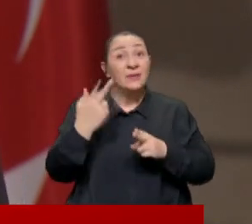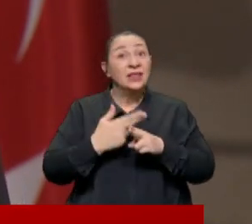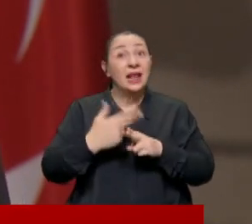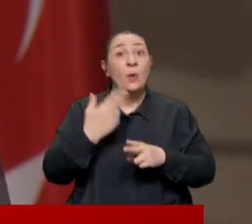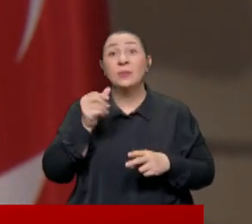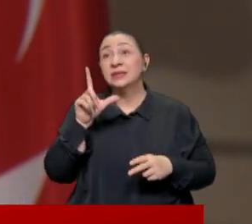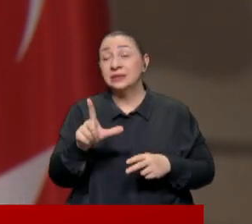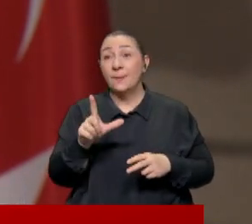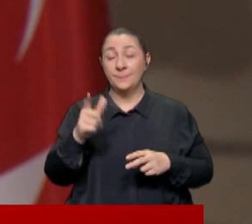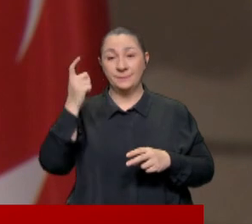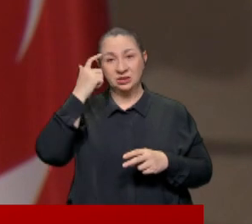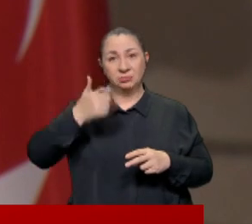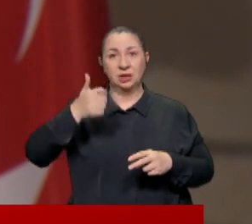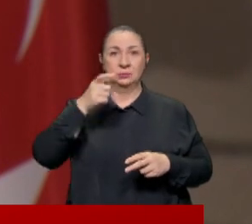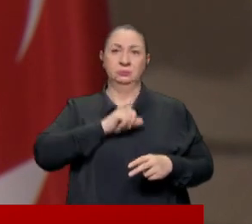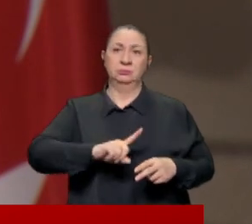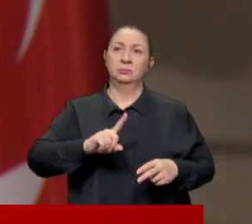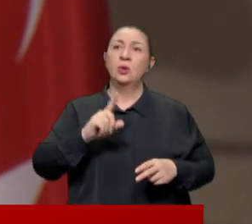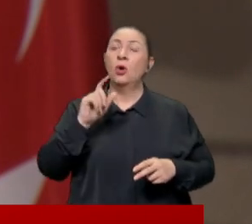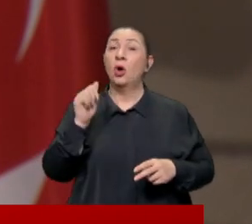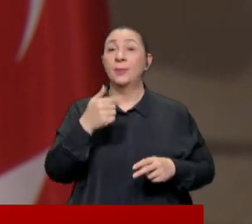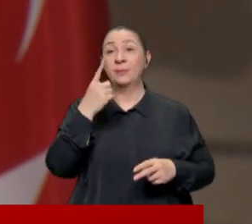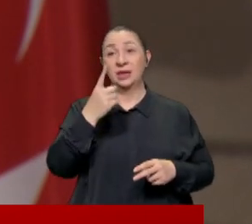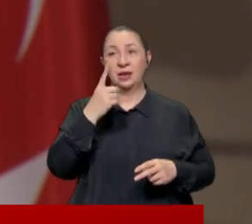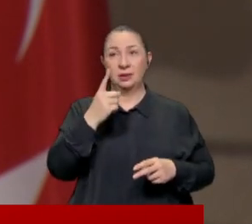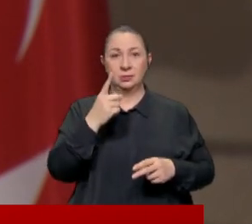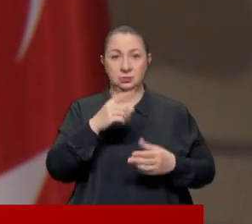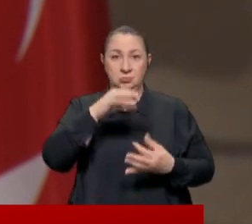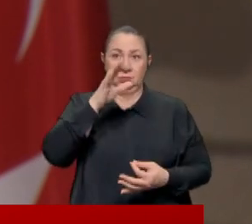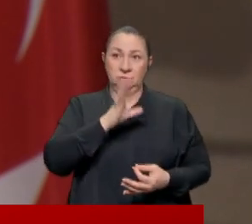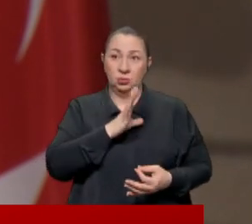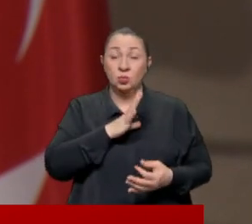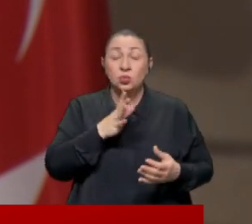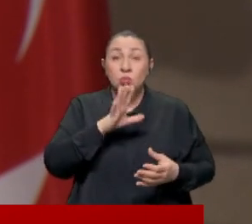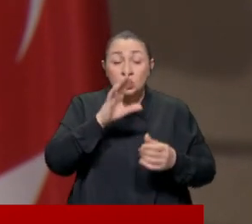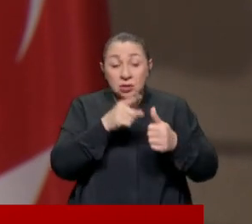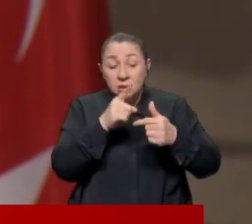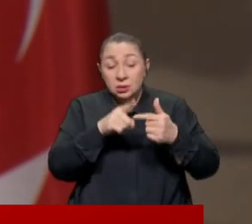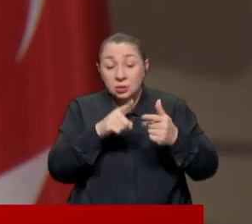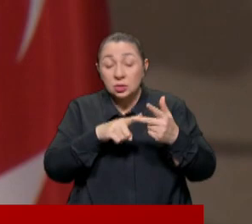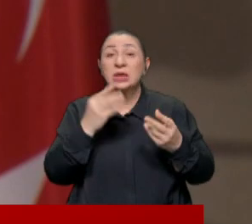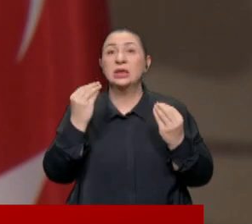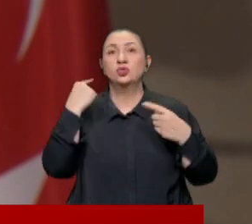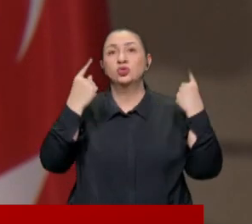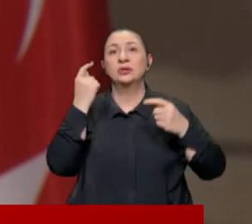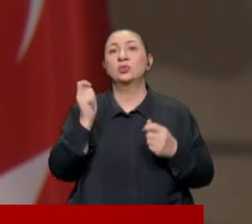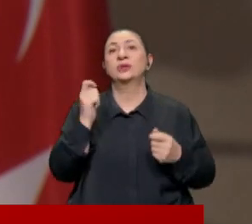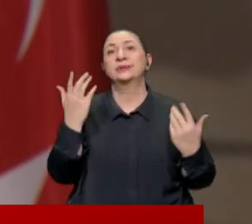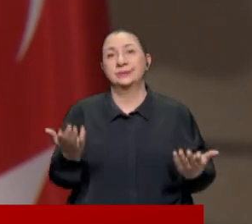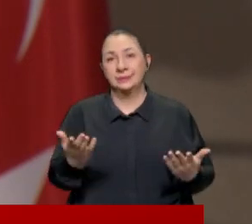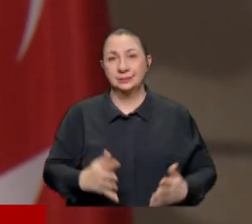deneyiminin olması lazım. Başbakanlığa talibim diyen önemli bir aktörü de var. Bütün bunların hepsini düşünmek zorundasınız.